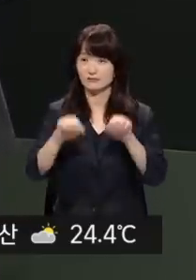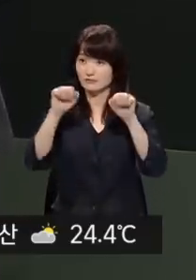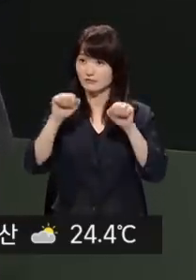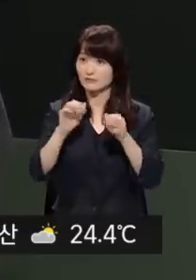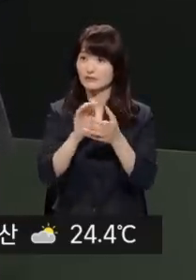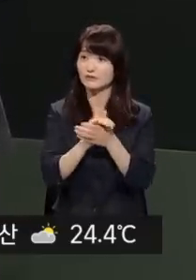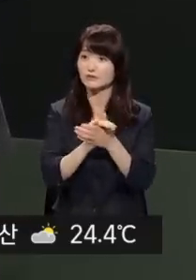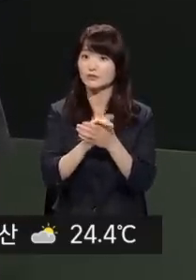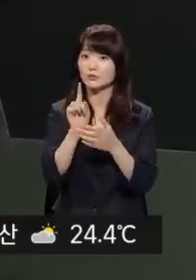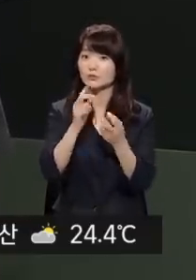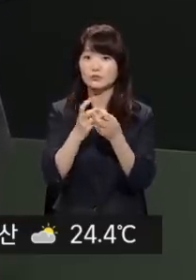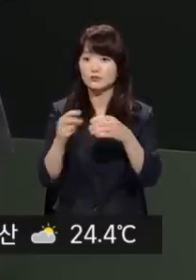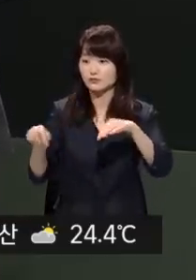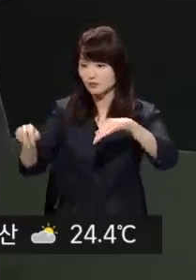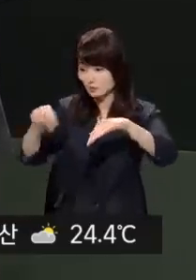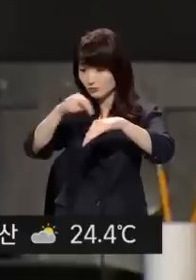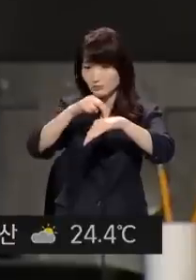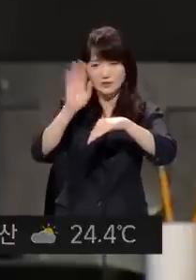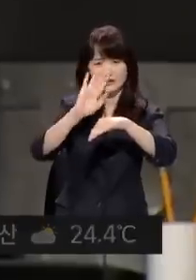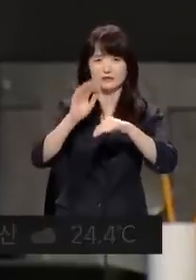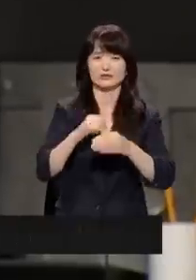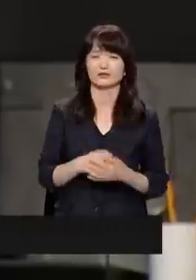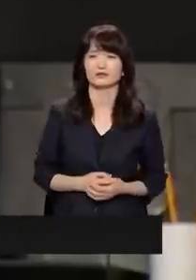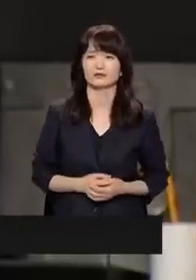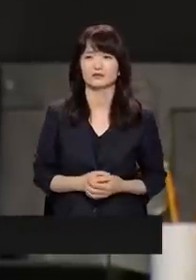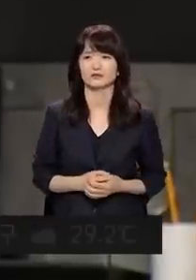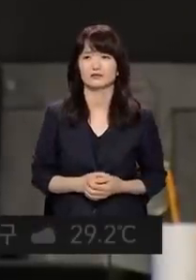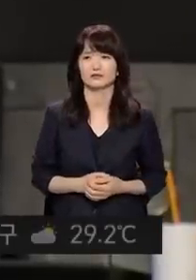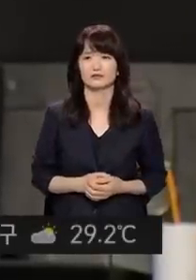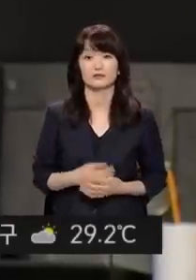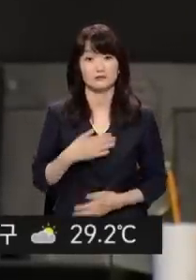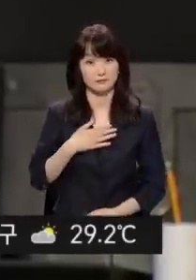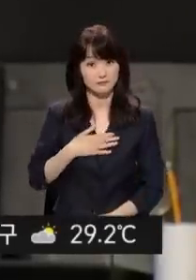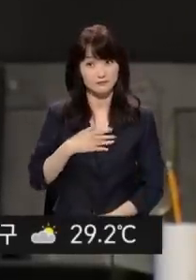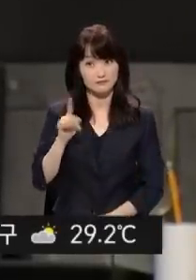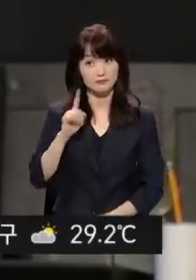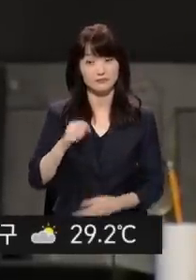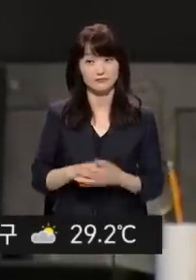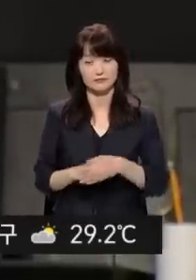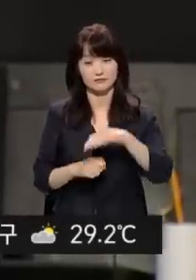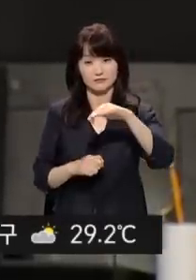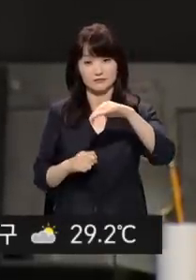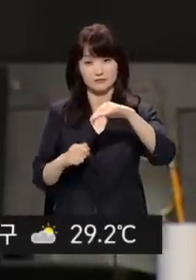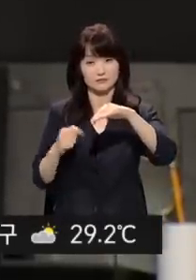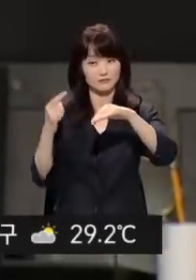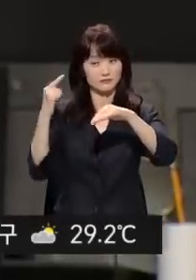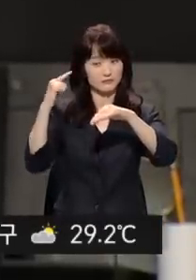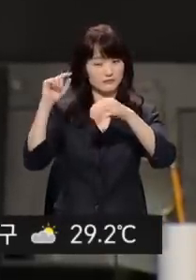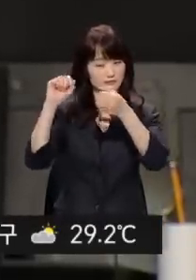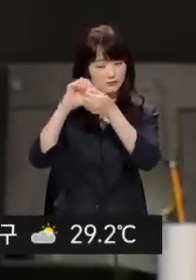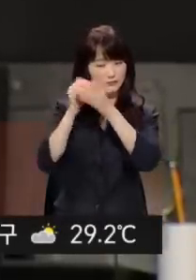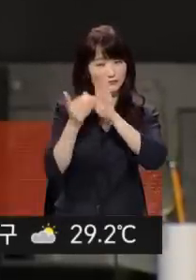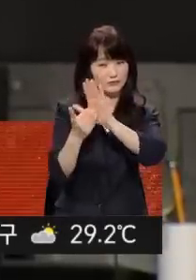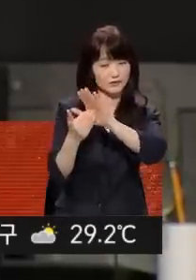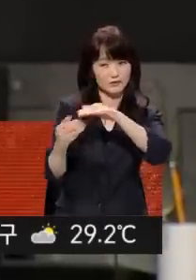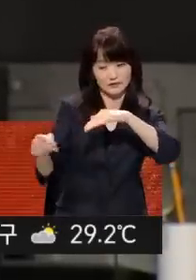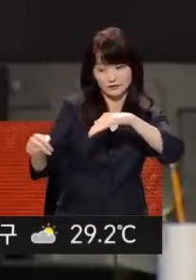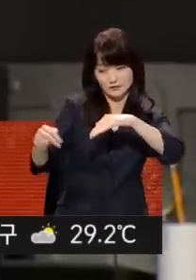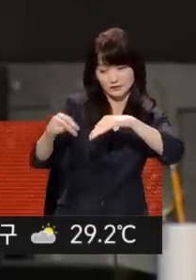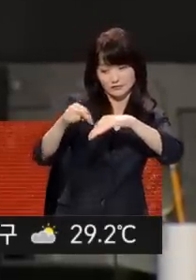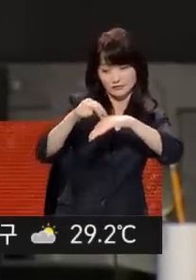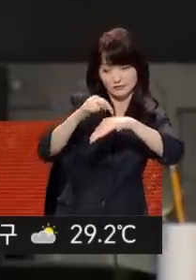어떻게 올라왔어요 전혀 그렇지 않고요 뭐 짐작하시겠지만 저 방금 터널도 수선을 하거나 수리할 때 점검할 때